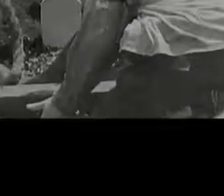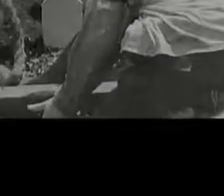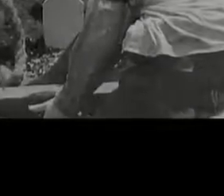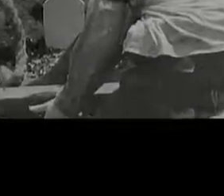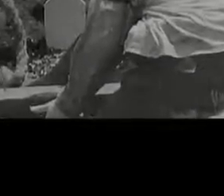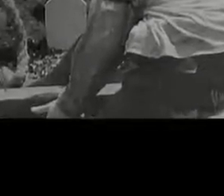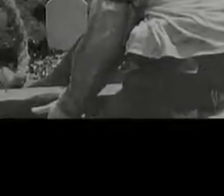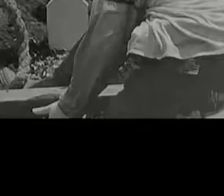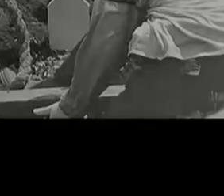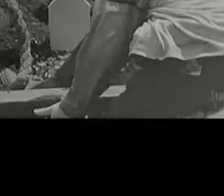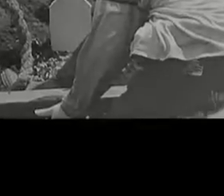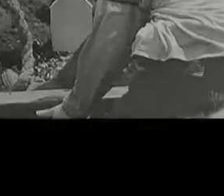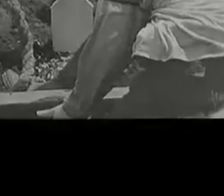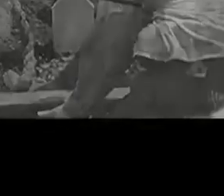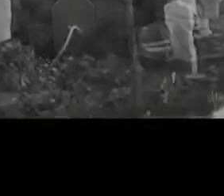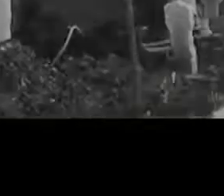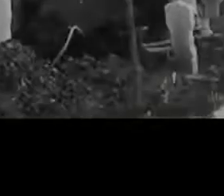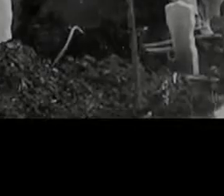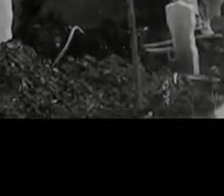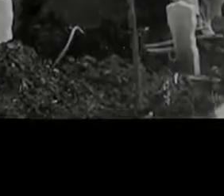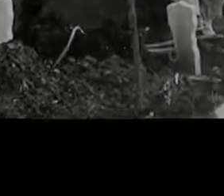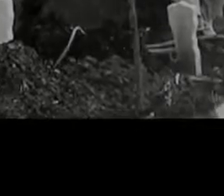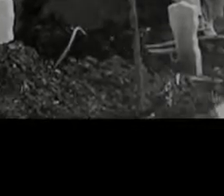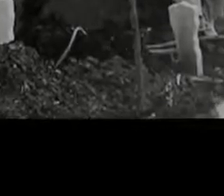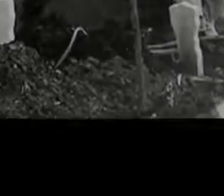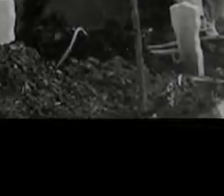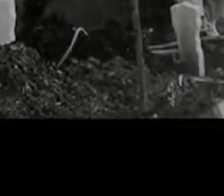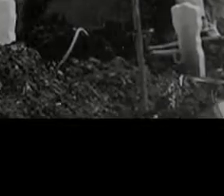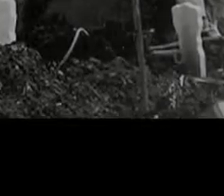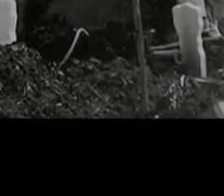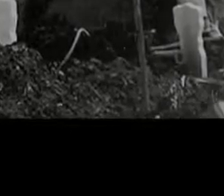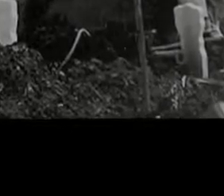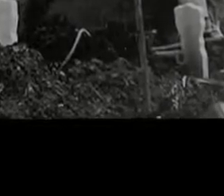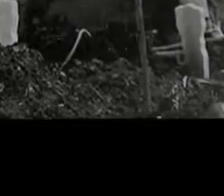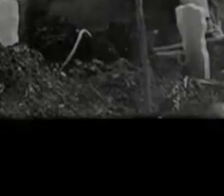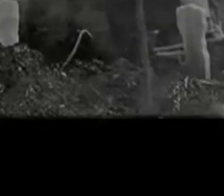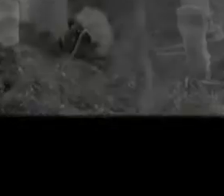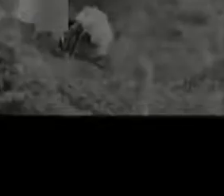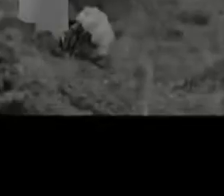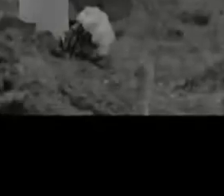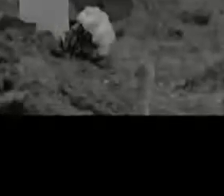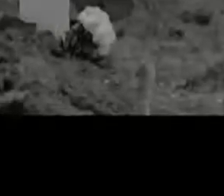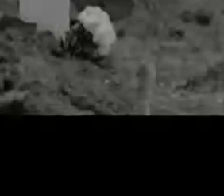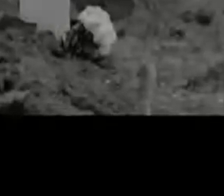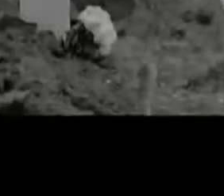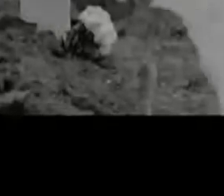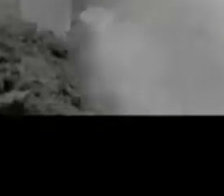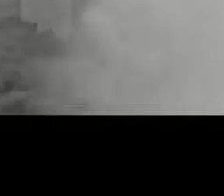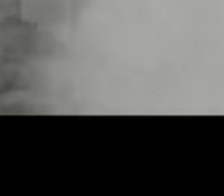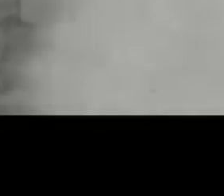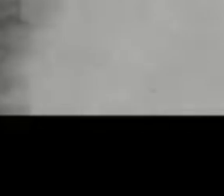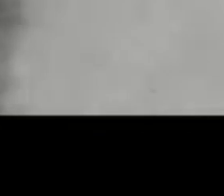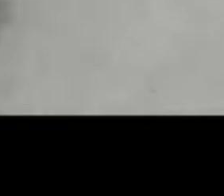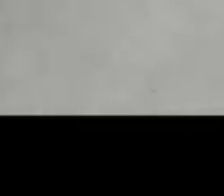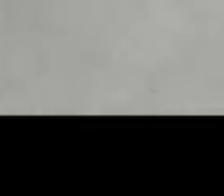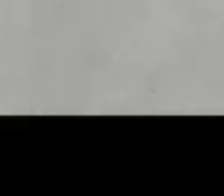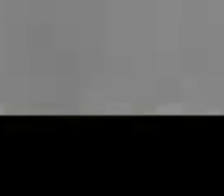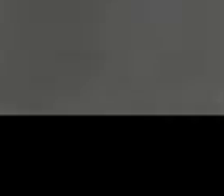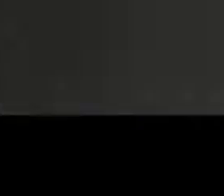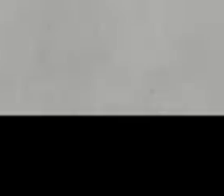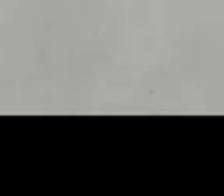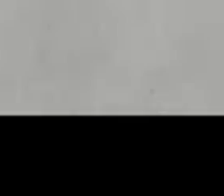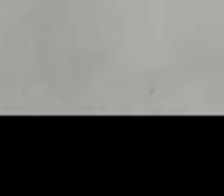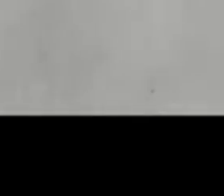kematian. Pandemi akan pergi seperti kabut yang hilang